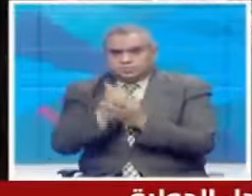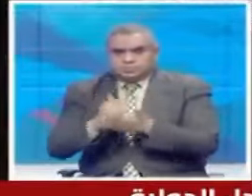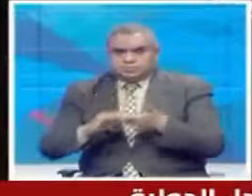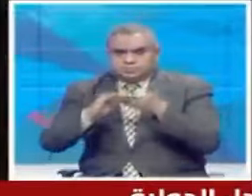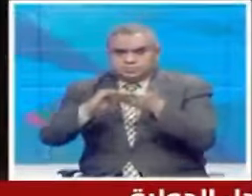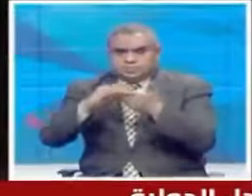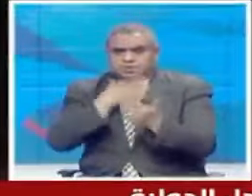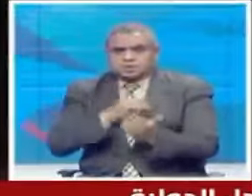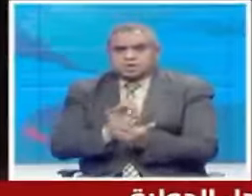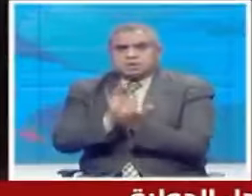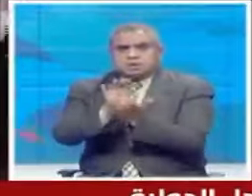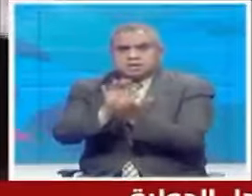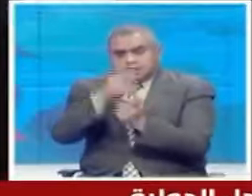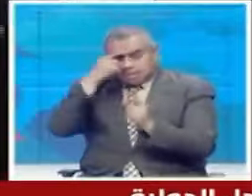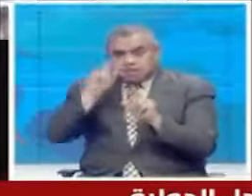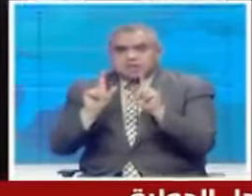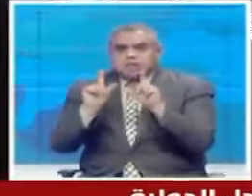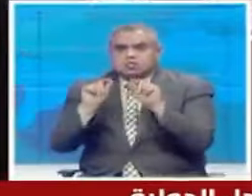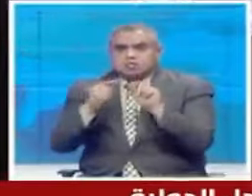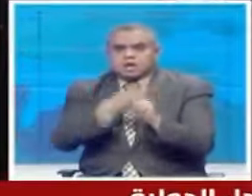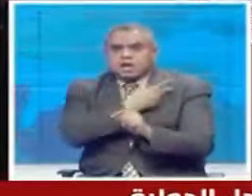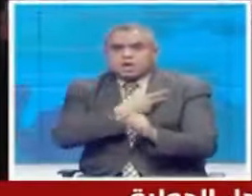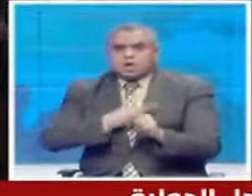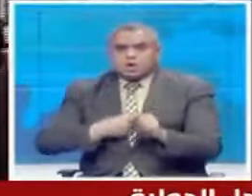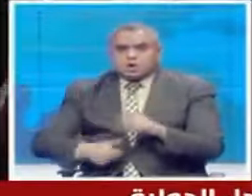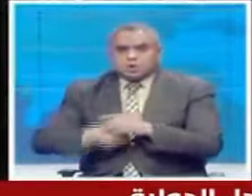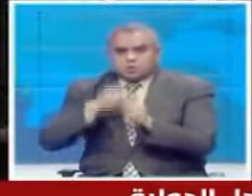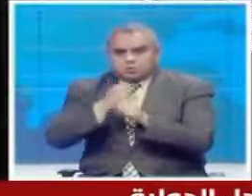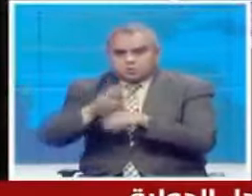من جائزة مصر للتميز الحكومي